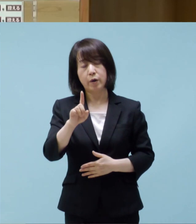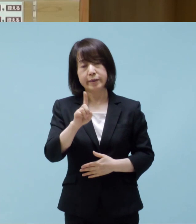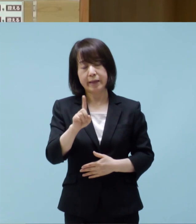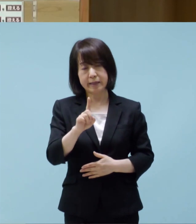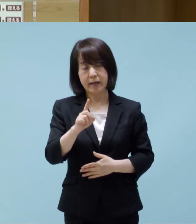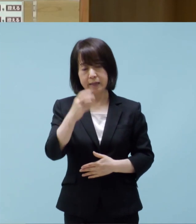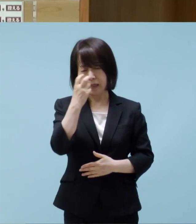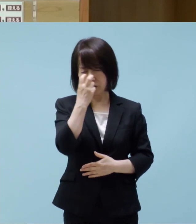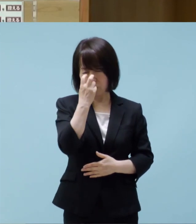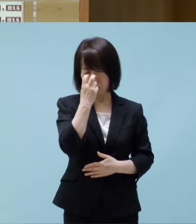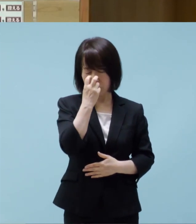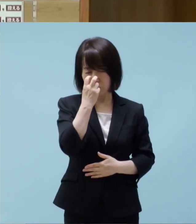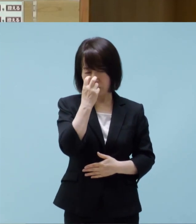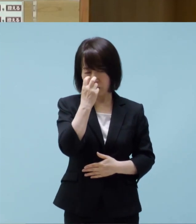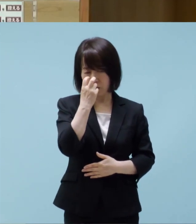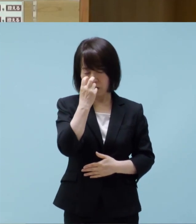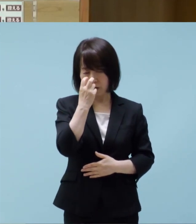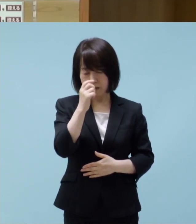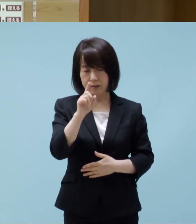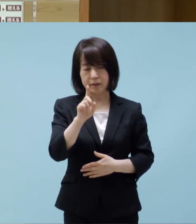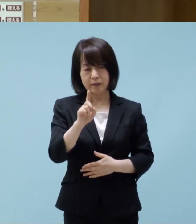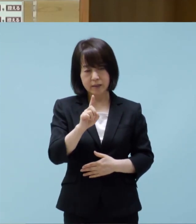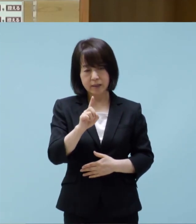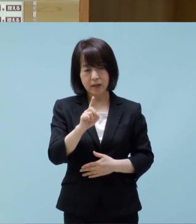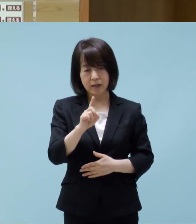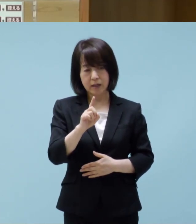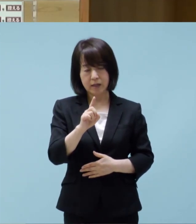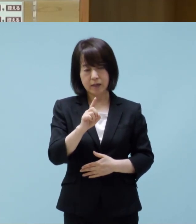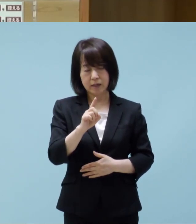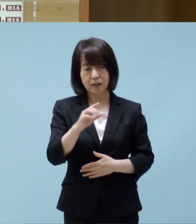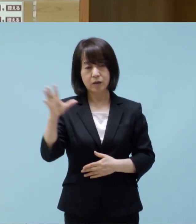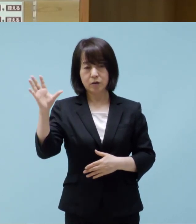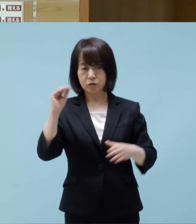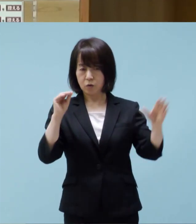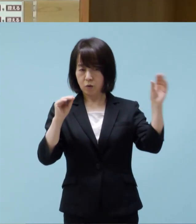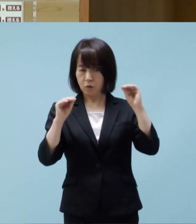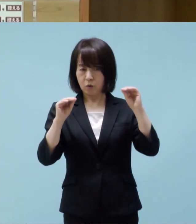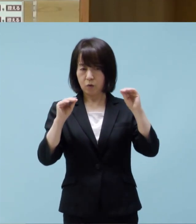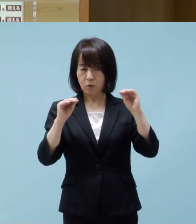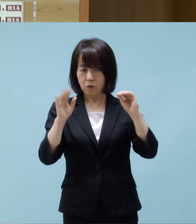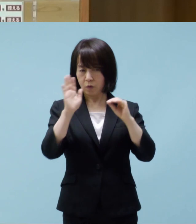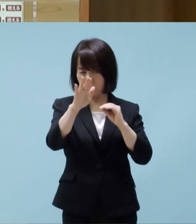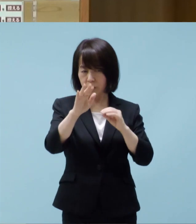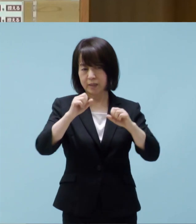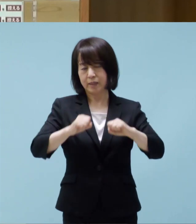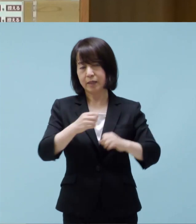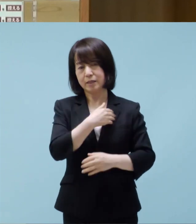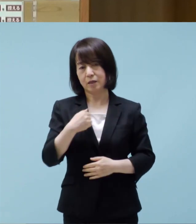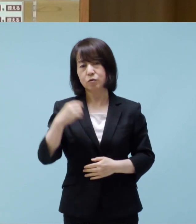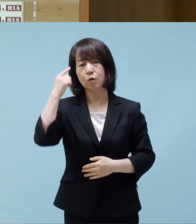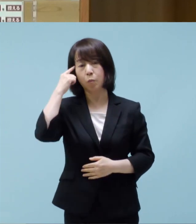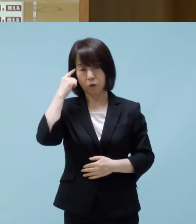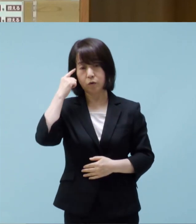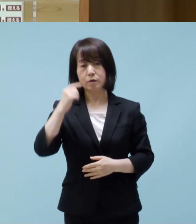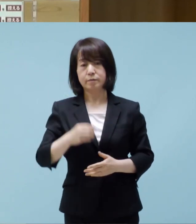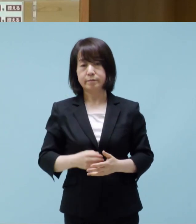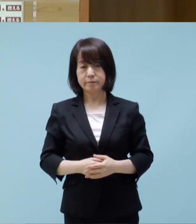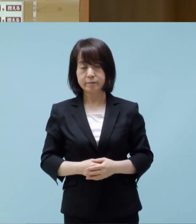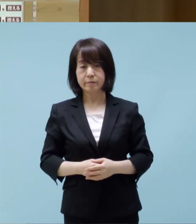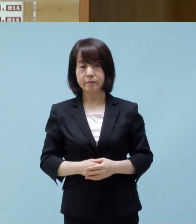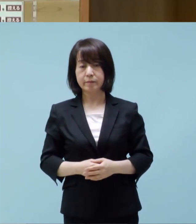があるかというふうに思いますので、これ4名の方怪我をされてます。これは大